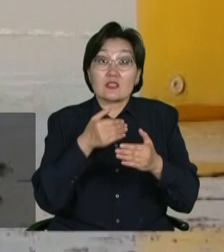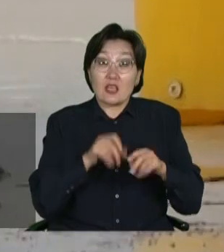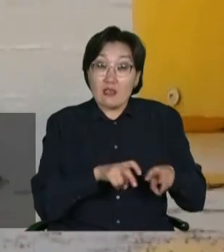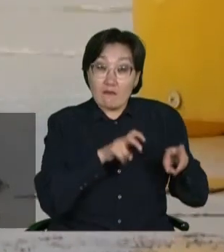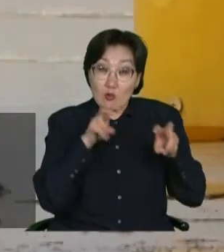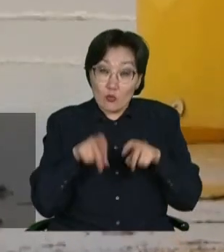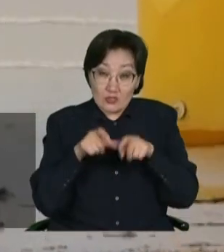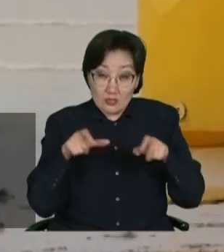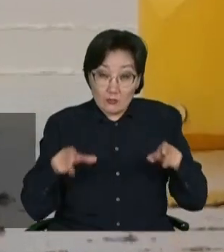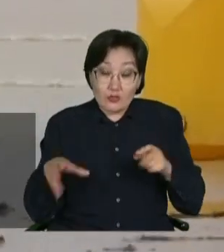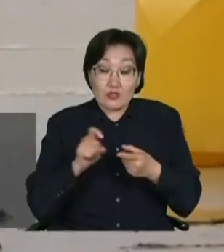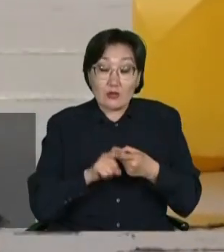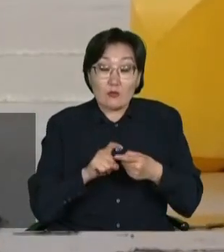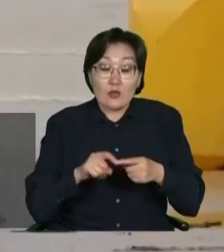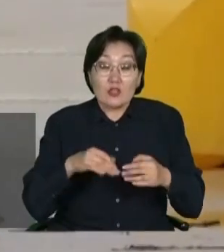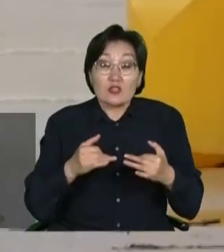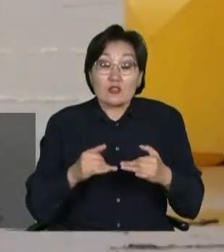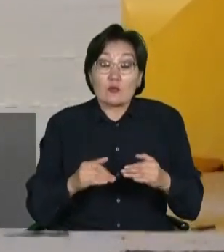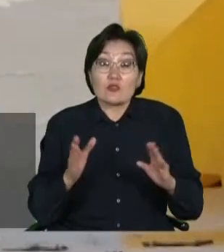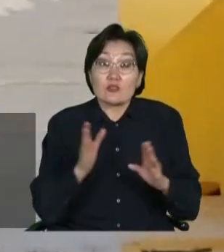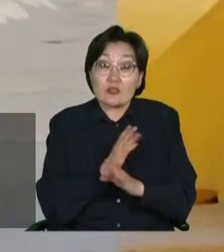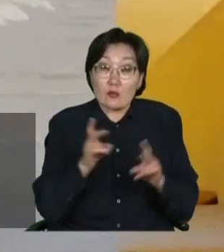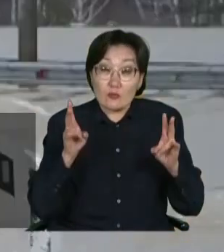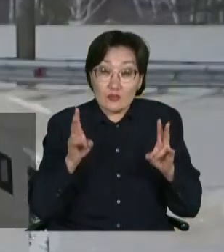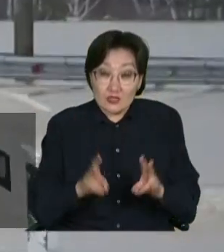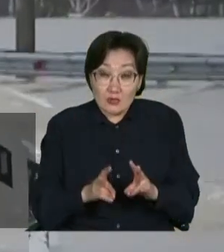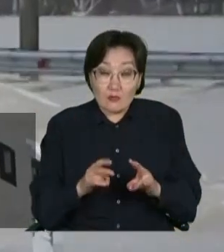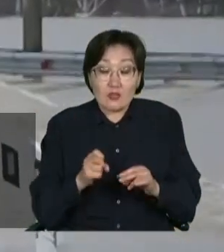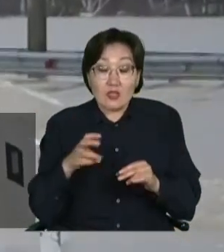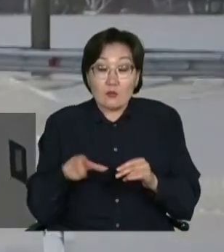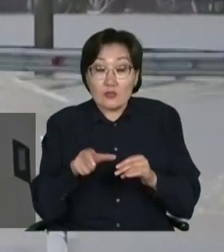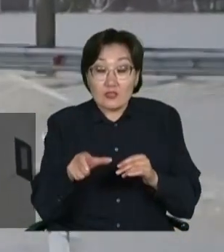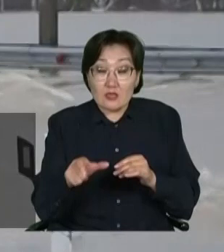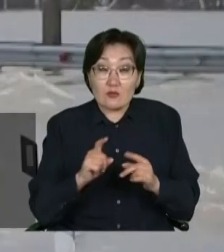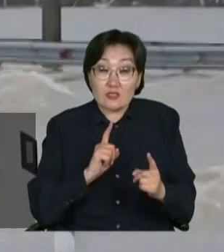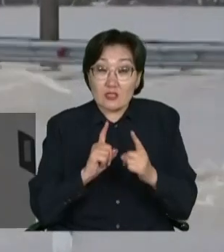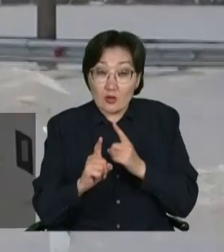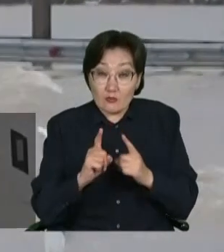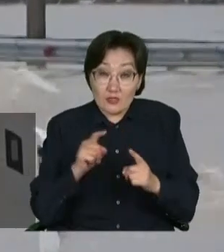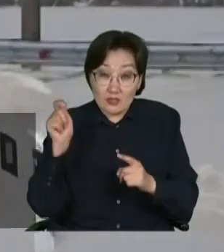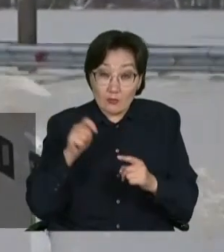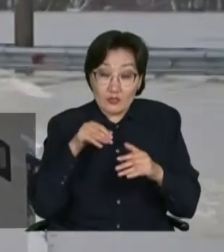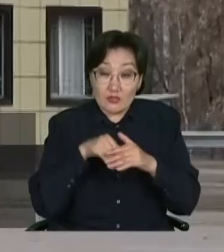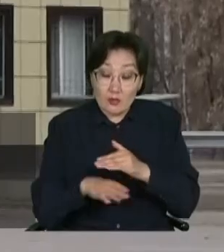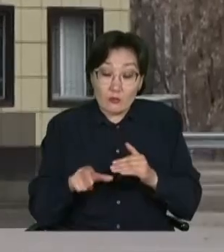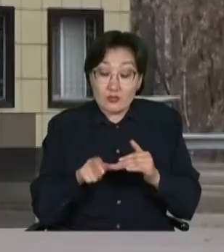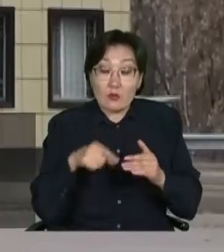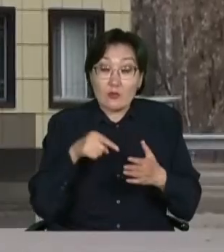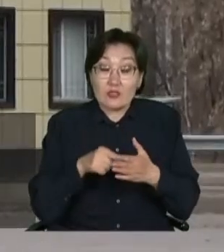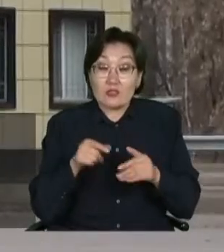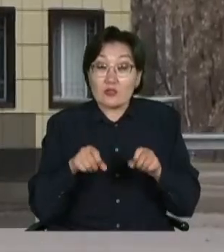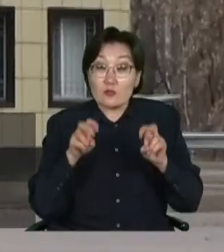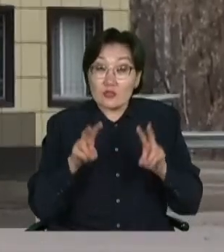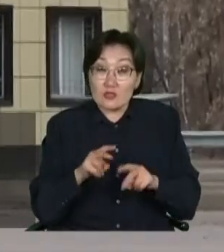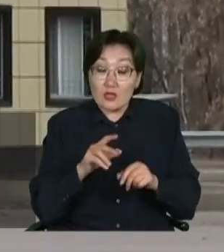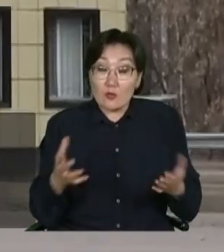эвакуация. В связи с разбушевавшейся стихией были закрыты некоторые трассы для въезда и выезда из города. На местах переливов дежурят